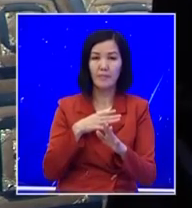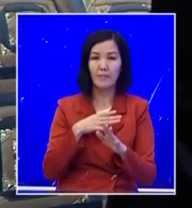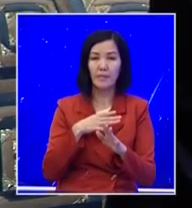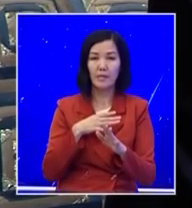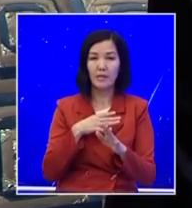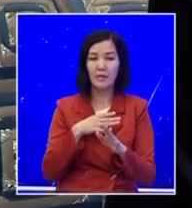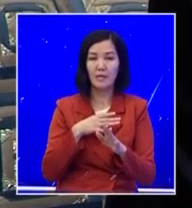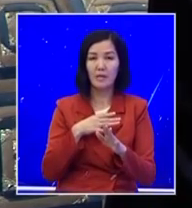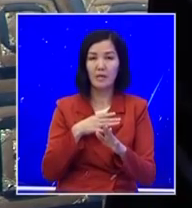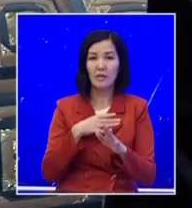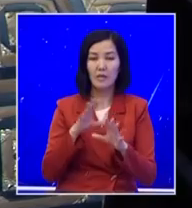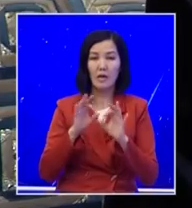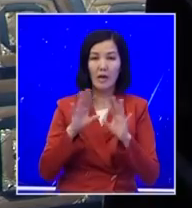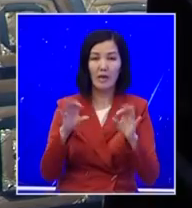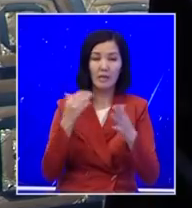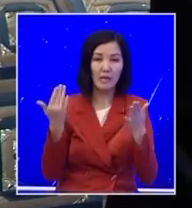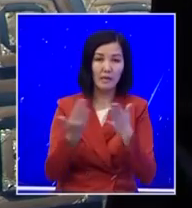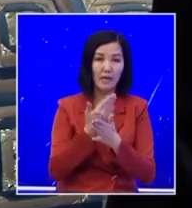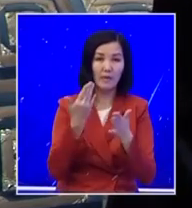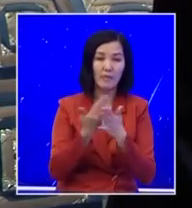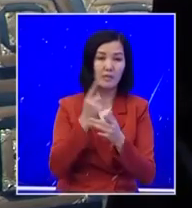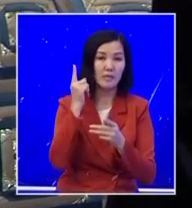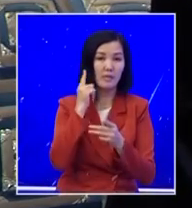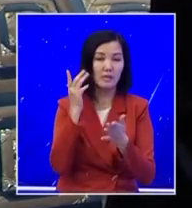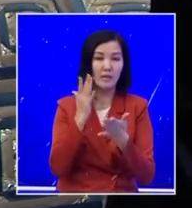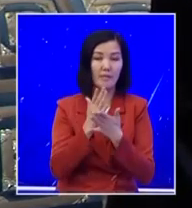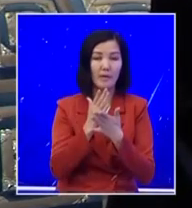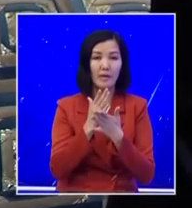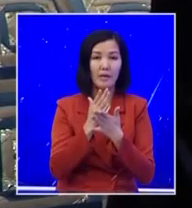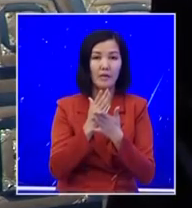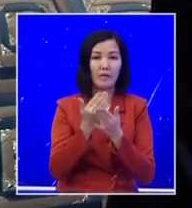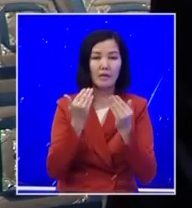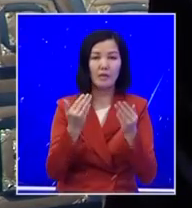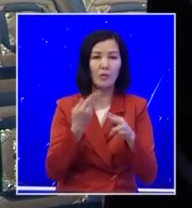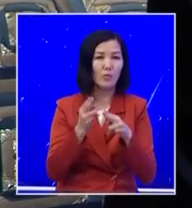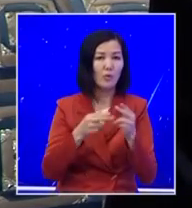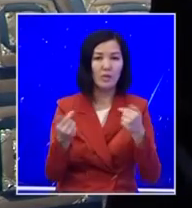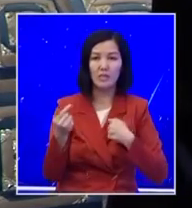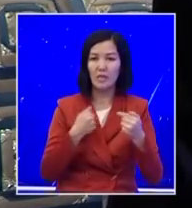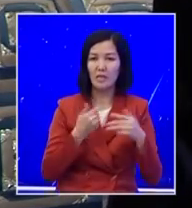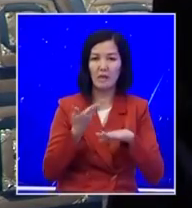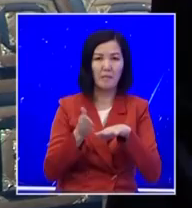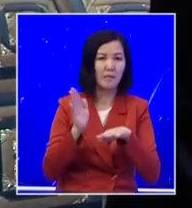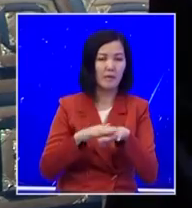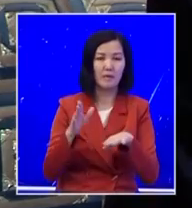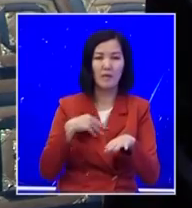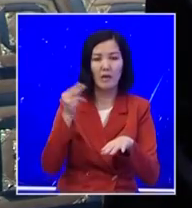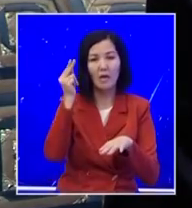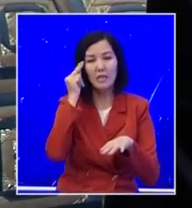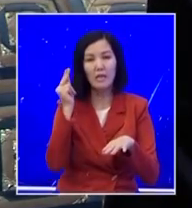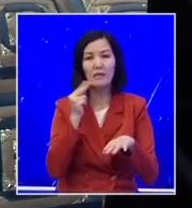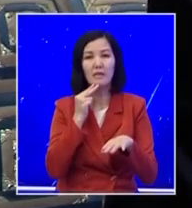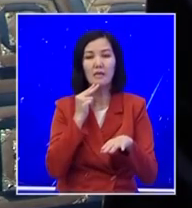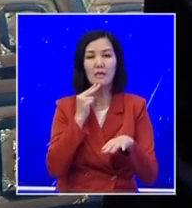Сол кісінің енді айтып отырғанына қарағанда енді көрмеген қиыншылықтары жоқ. Қытайдың